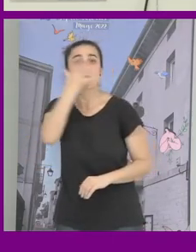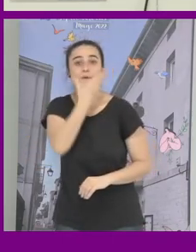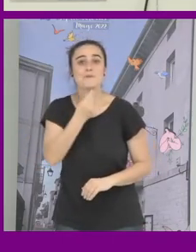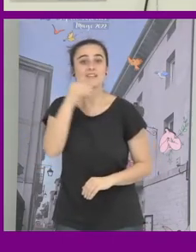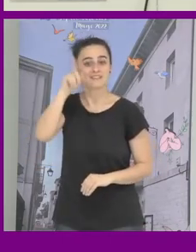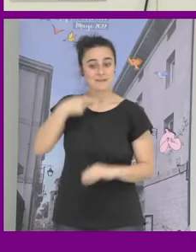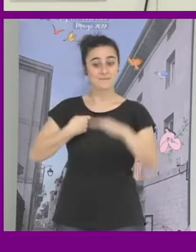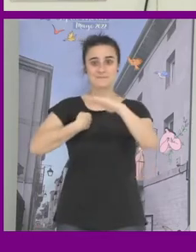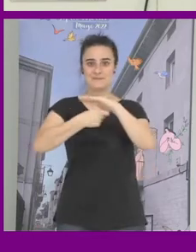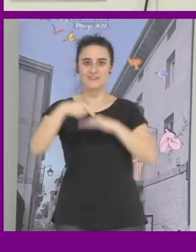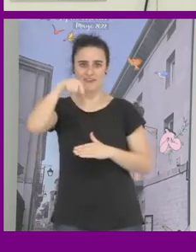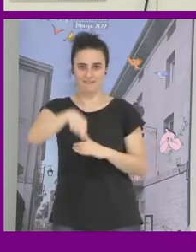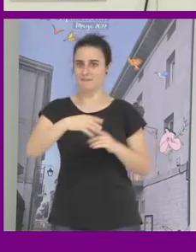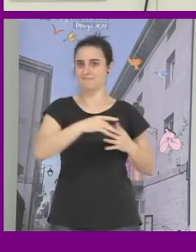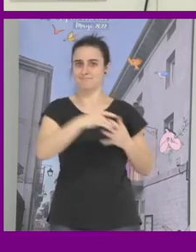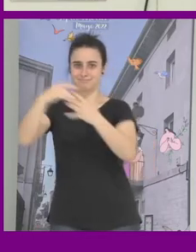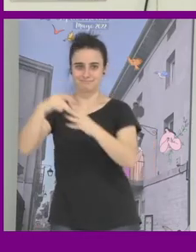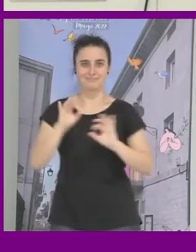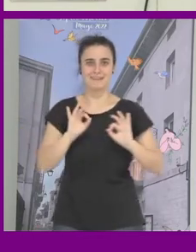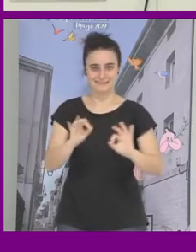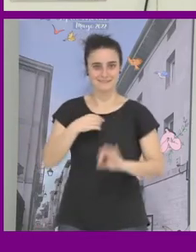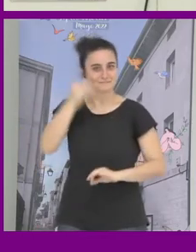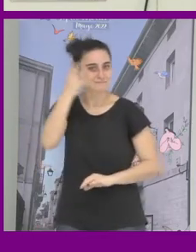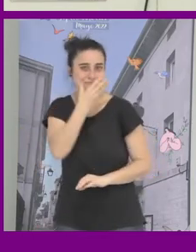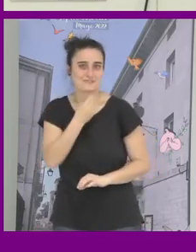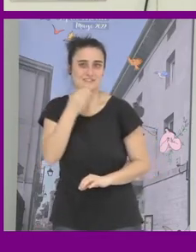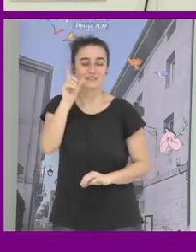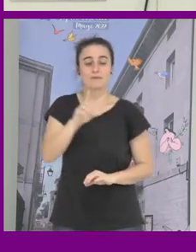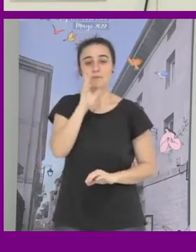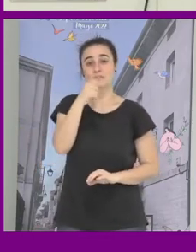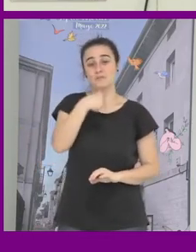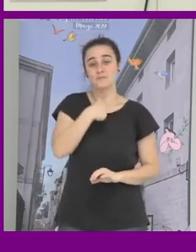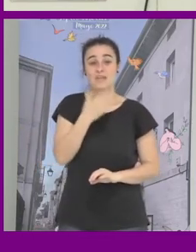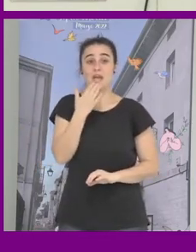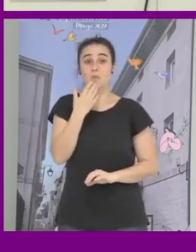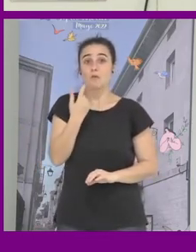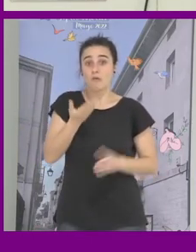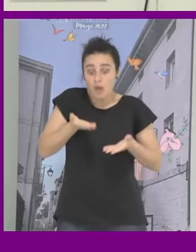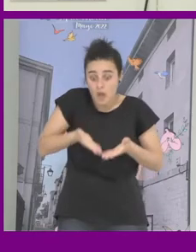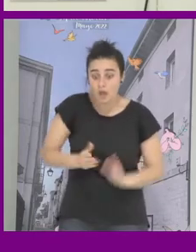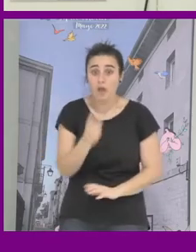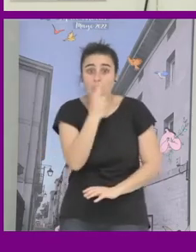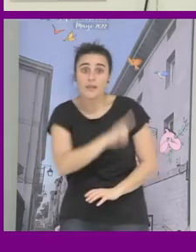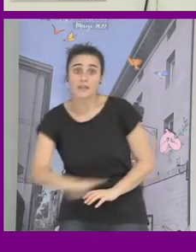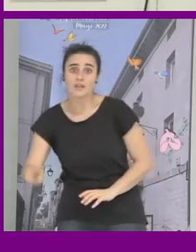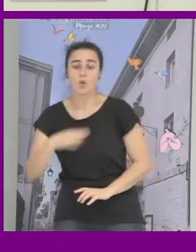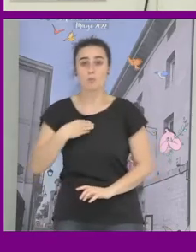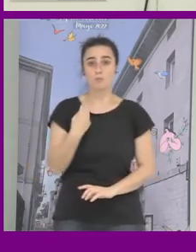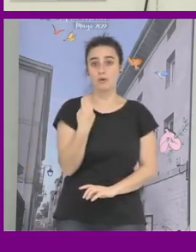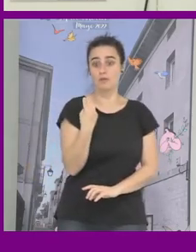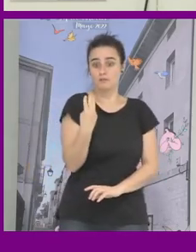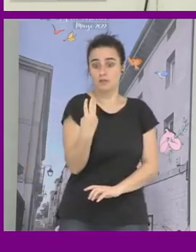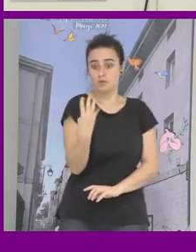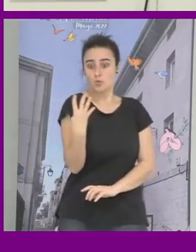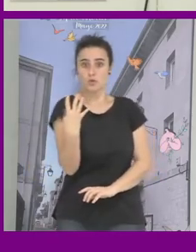ere izatea abanguardia honetan, ez? Orduan, bueno, nire ustez hiru ume batek hiru edo lau edo bost guraso edo tutore legal